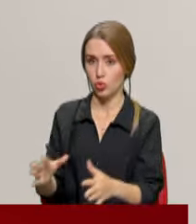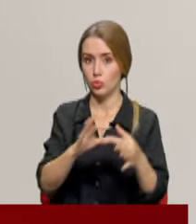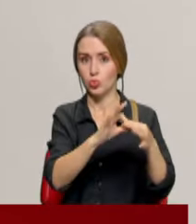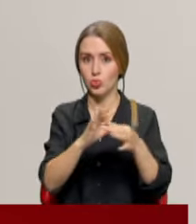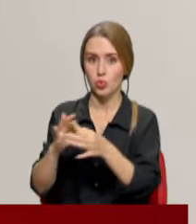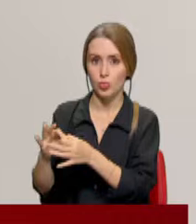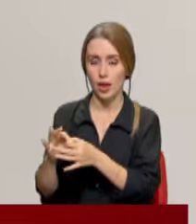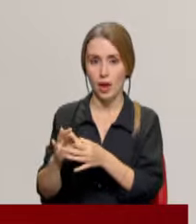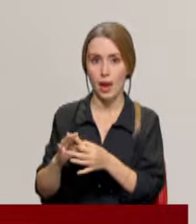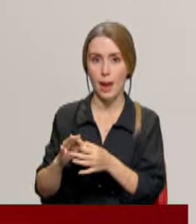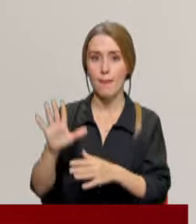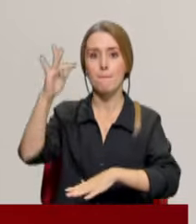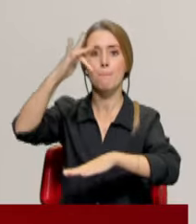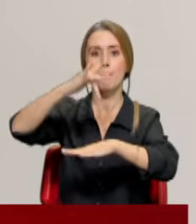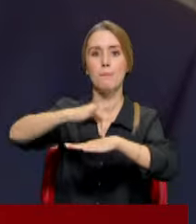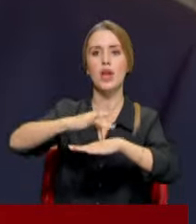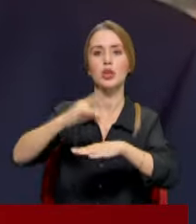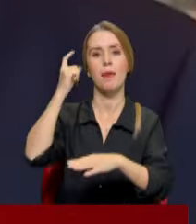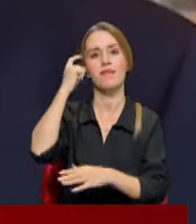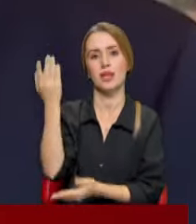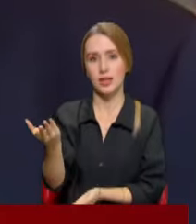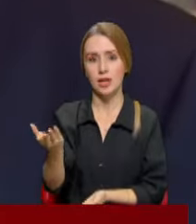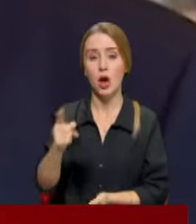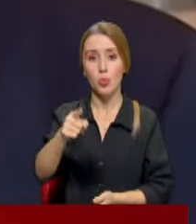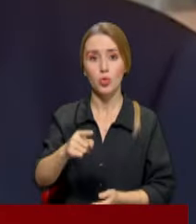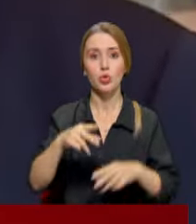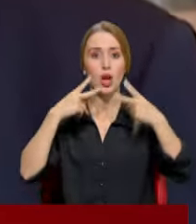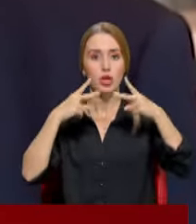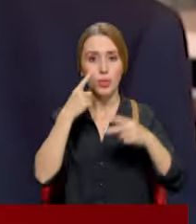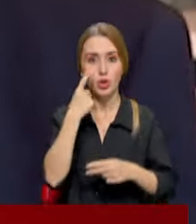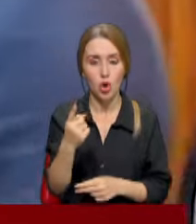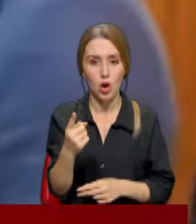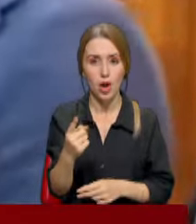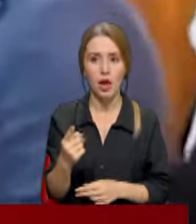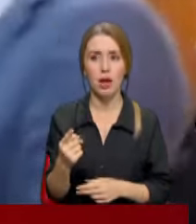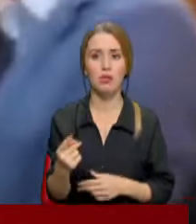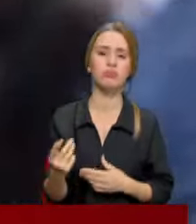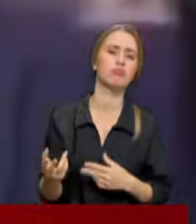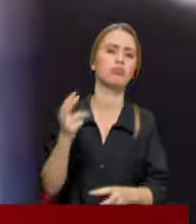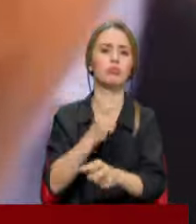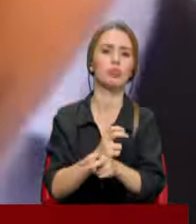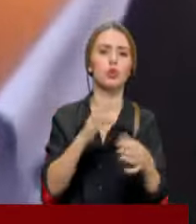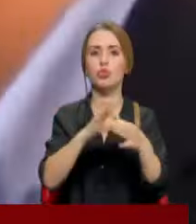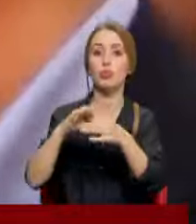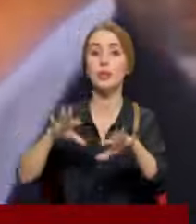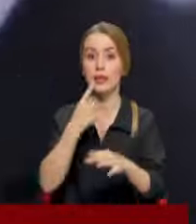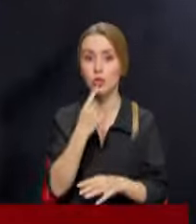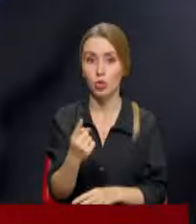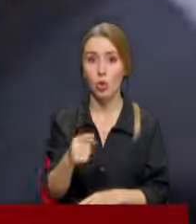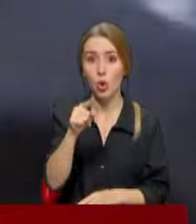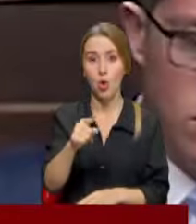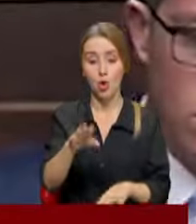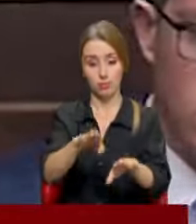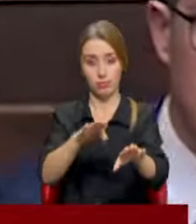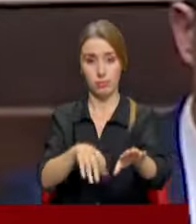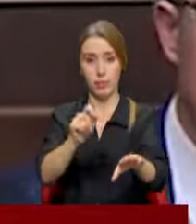sözler Beştepe'nin iradesini yansıtır. Muhalefet Uçum'un açıklamaları gelişigüzel sarf edilmiş sözler değil dedi. Uçum geri